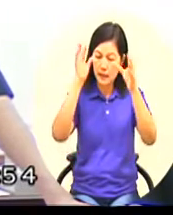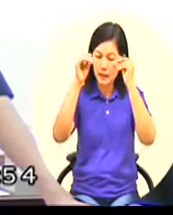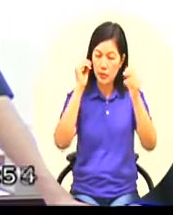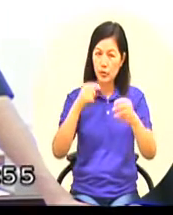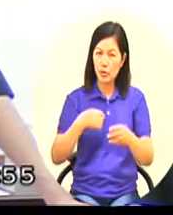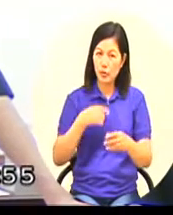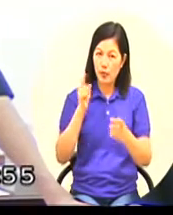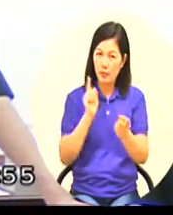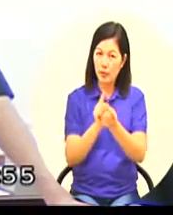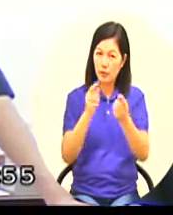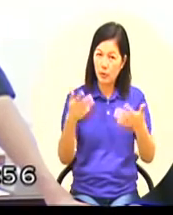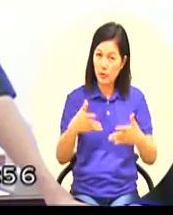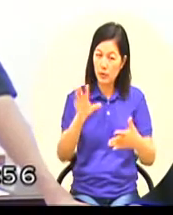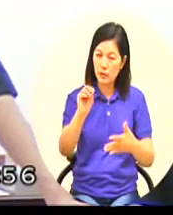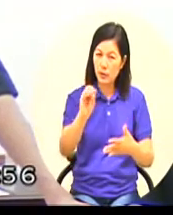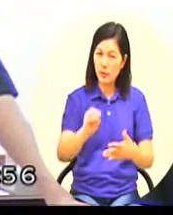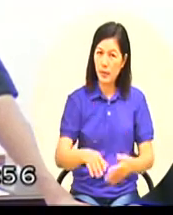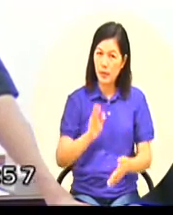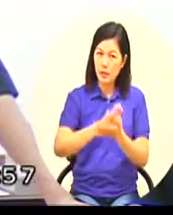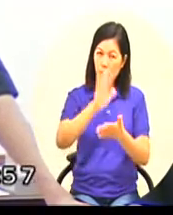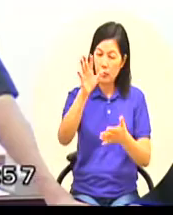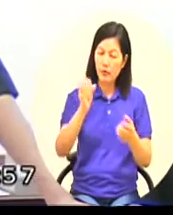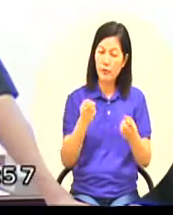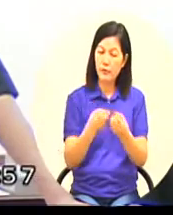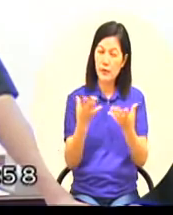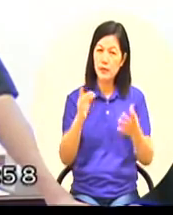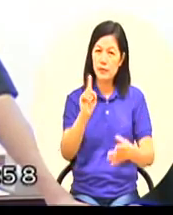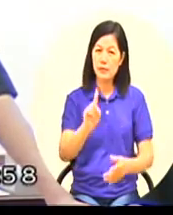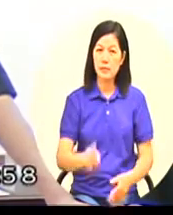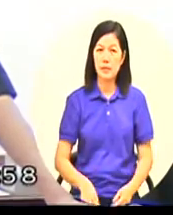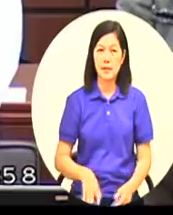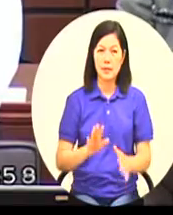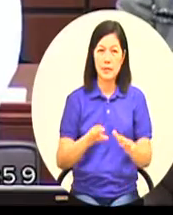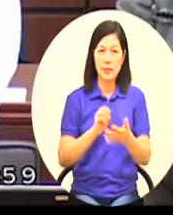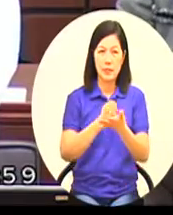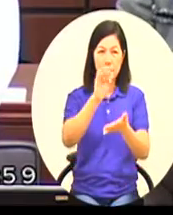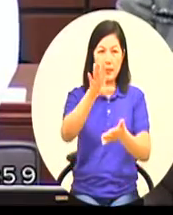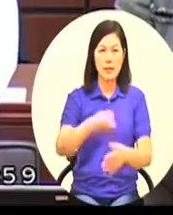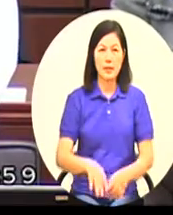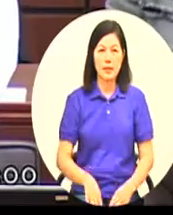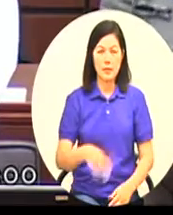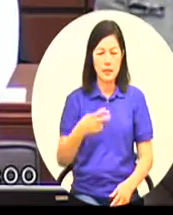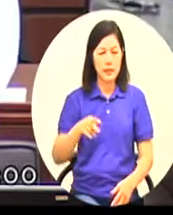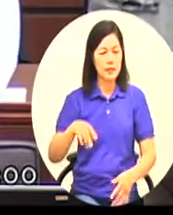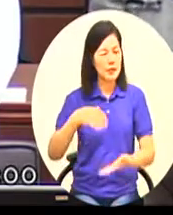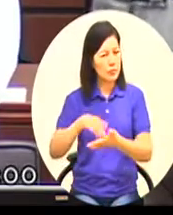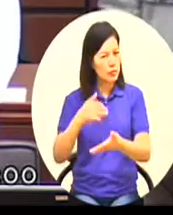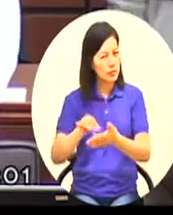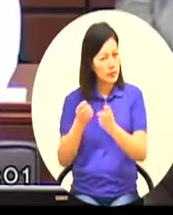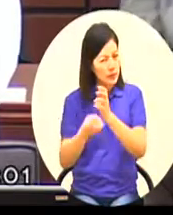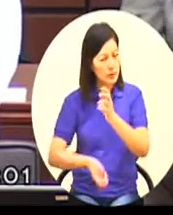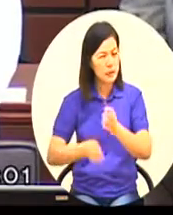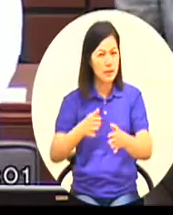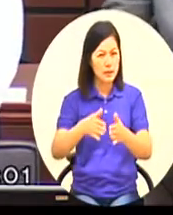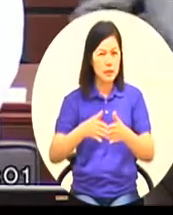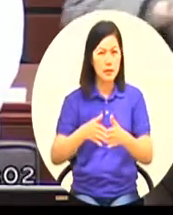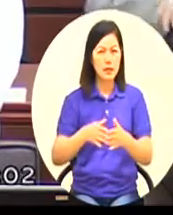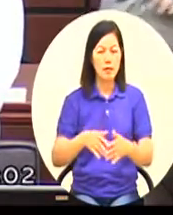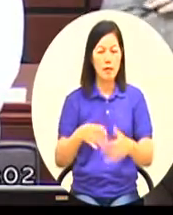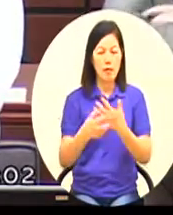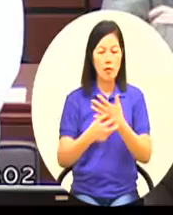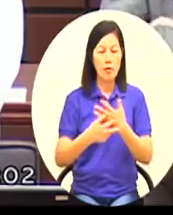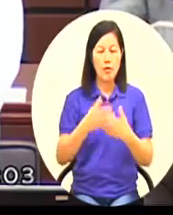会遇到问题？将来会怎么发生？ 跟议员报告一下，这个需要再进一步精算哈。不过那个卫务部说短